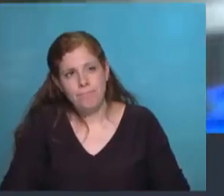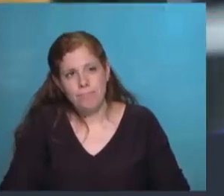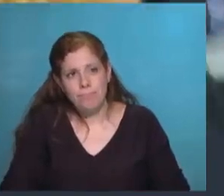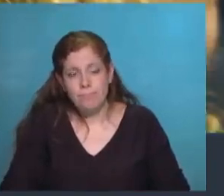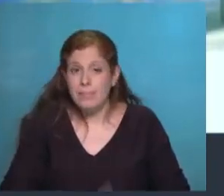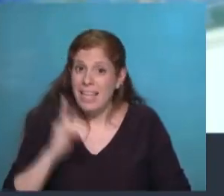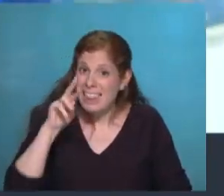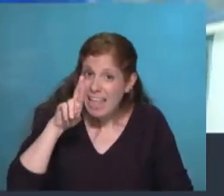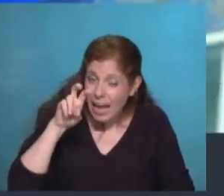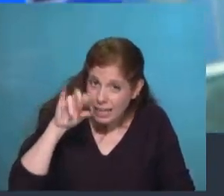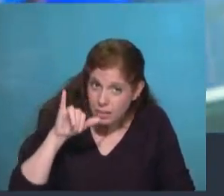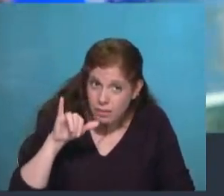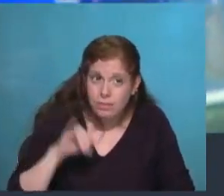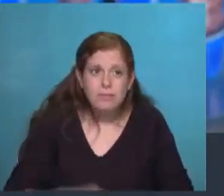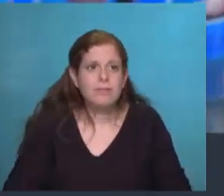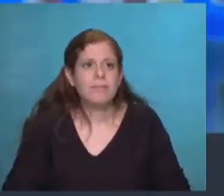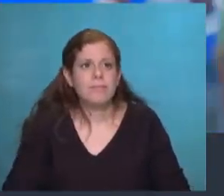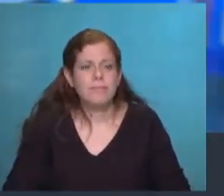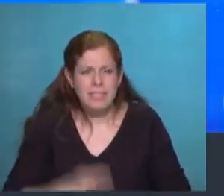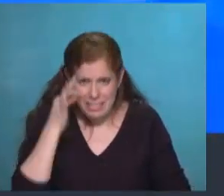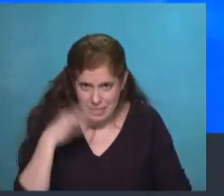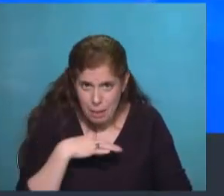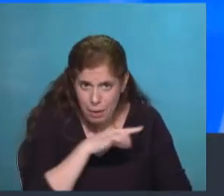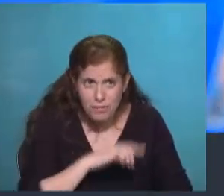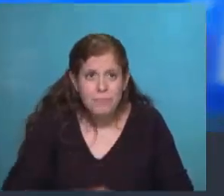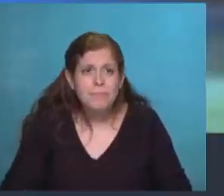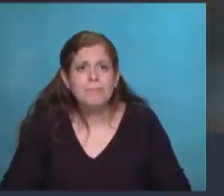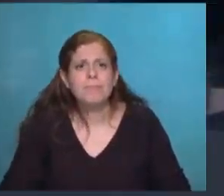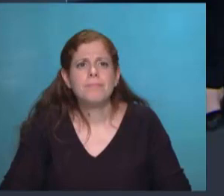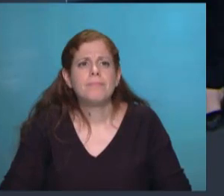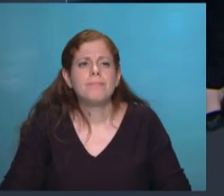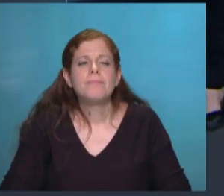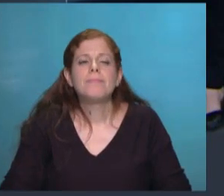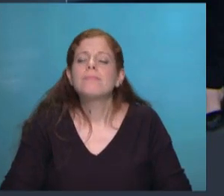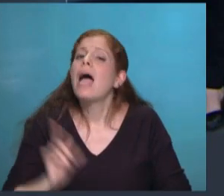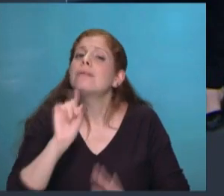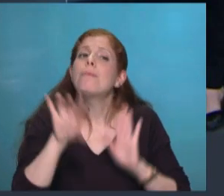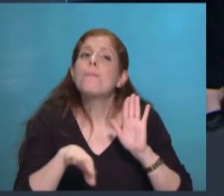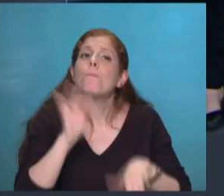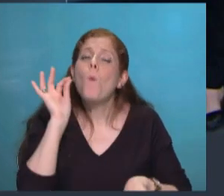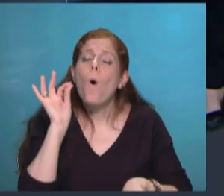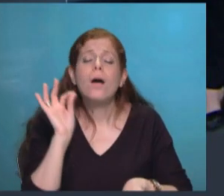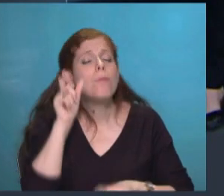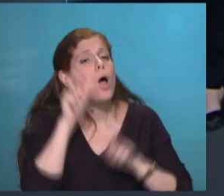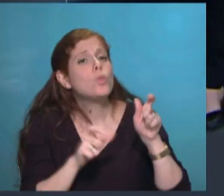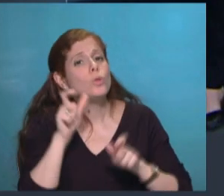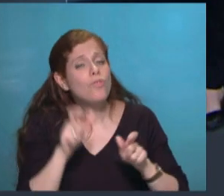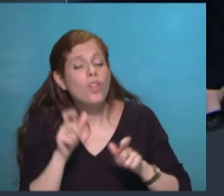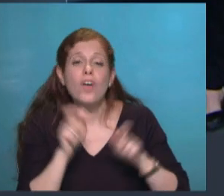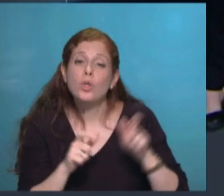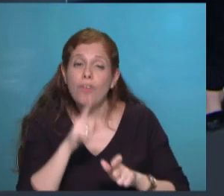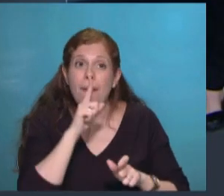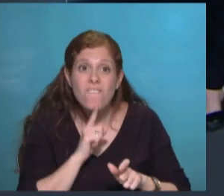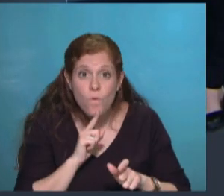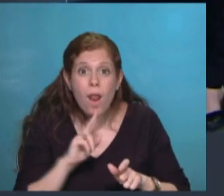על דרעי. אחד, שתיים, שם לב? אז במי בוחרות ובוחרים התושבות והתושבים באפולה להיות